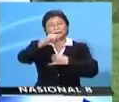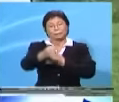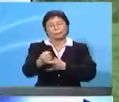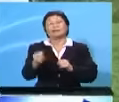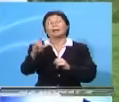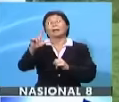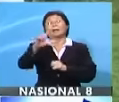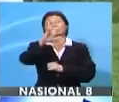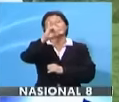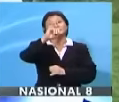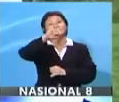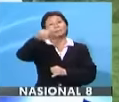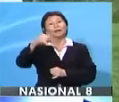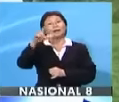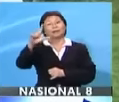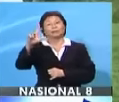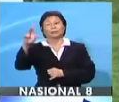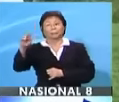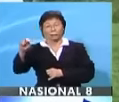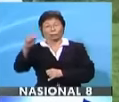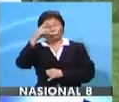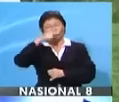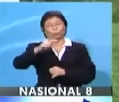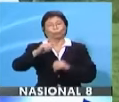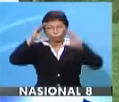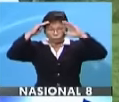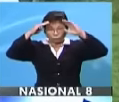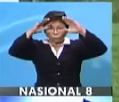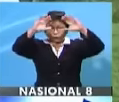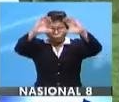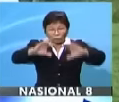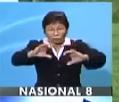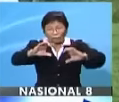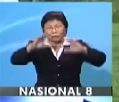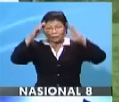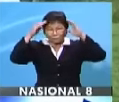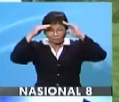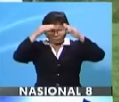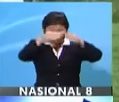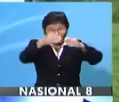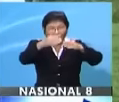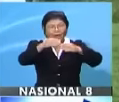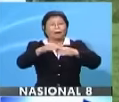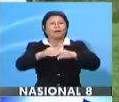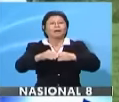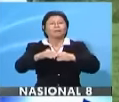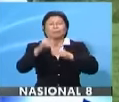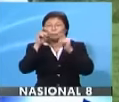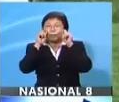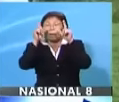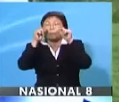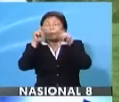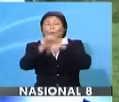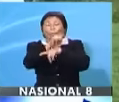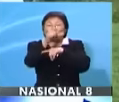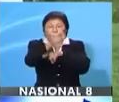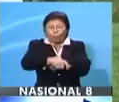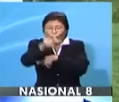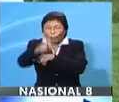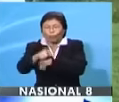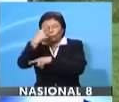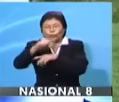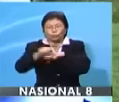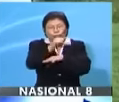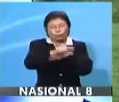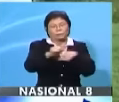Negara, pendekatannya ialah untuk memberi kefahaman kepada pengguna taman untuk